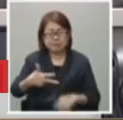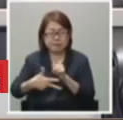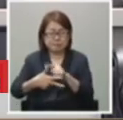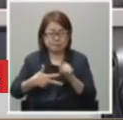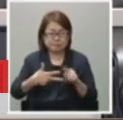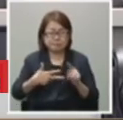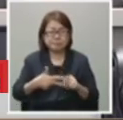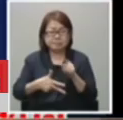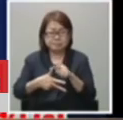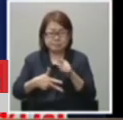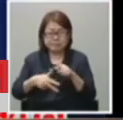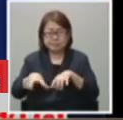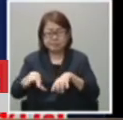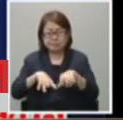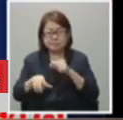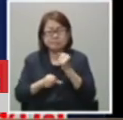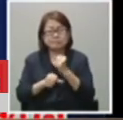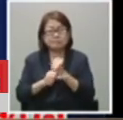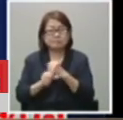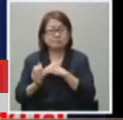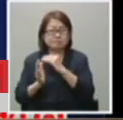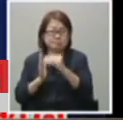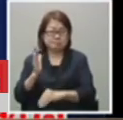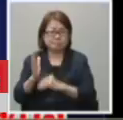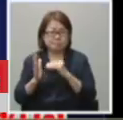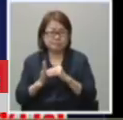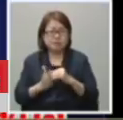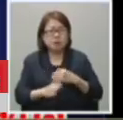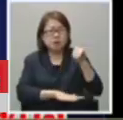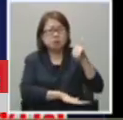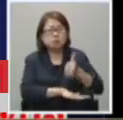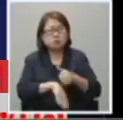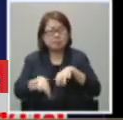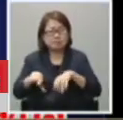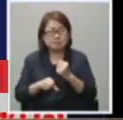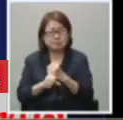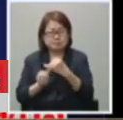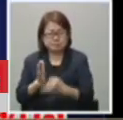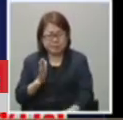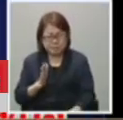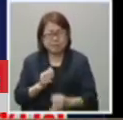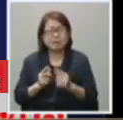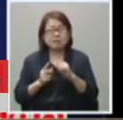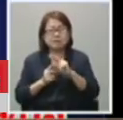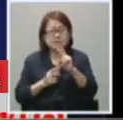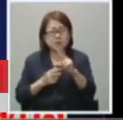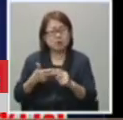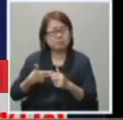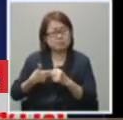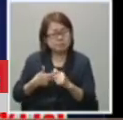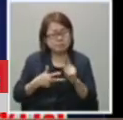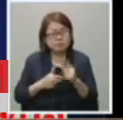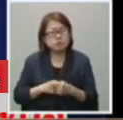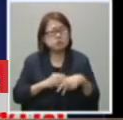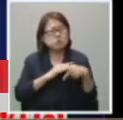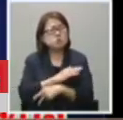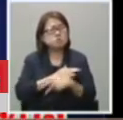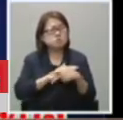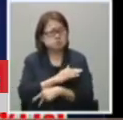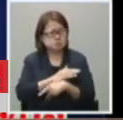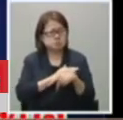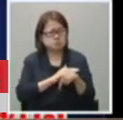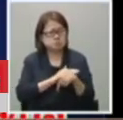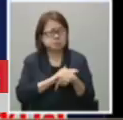บริหารประเทศที่ผิดของผู้นำครับ2การช่อราษฎร์บังหลวง